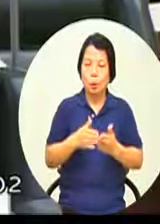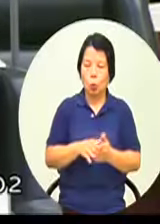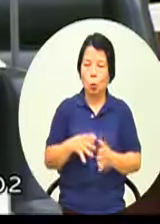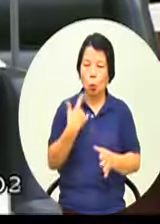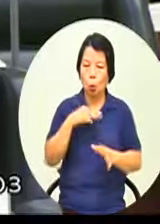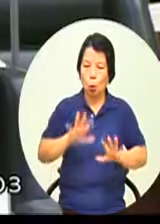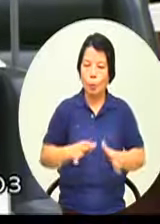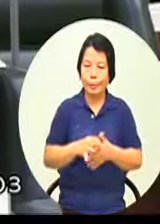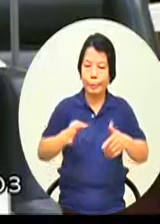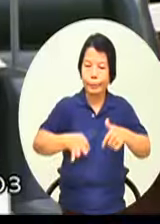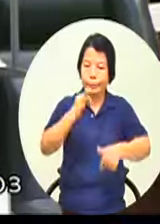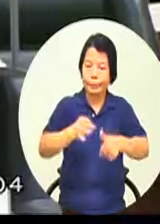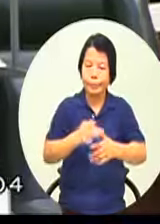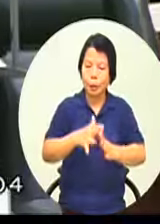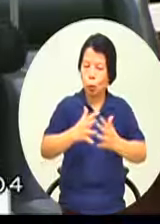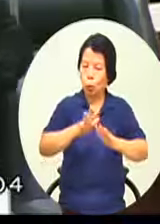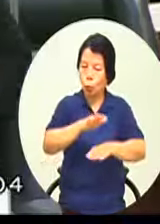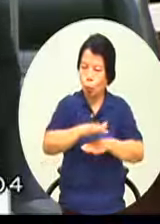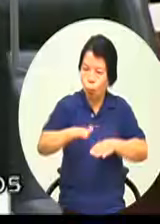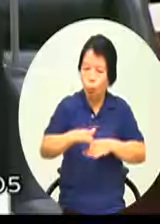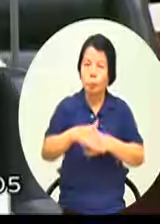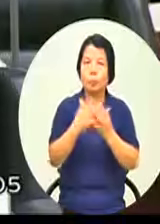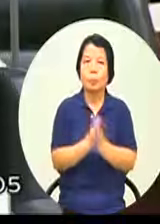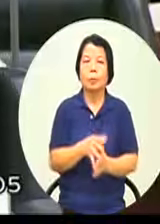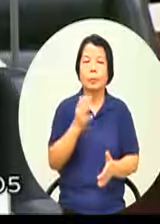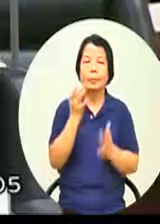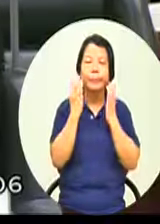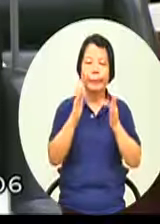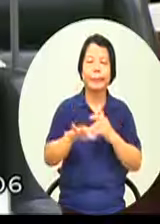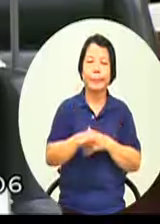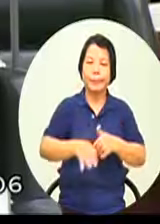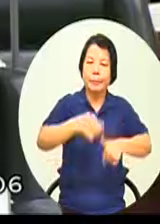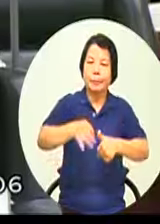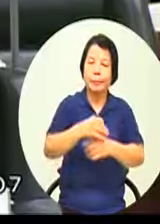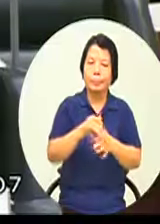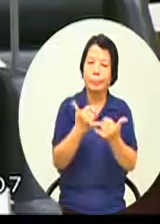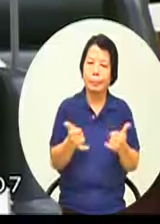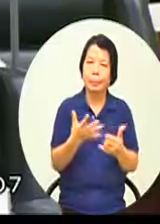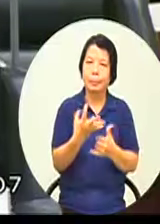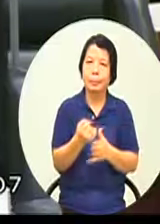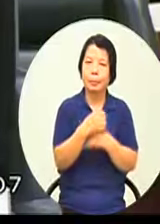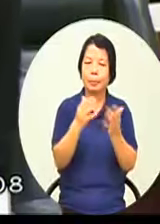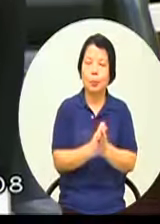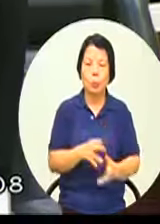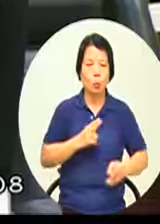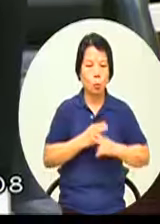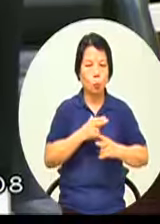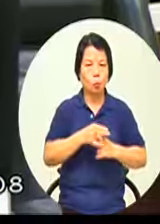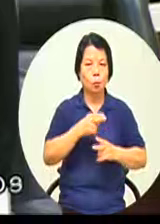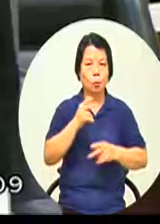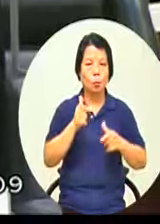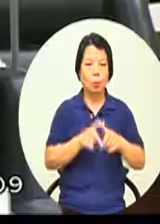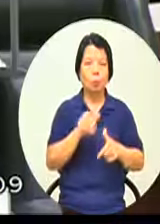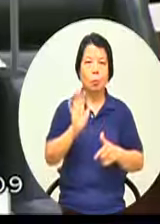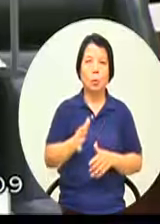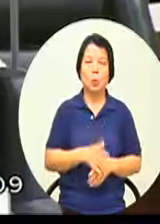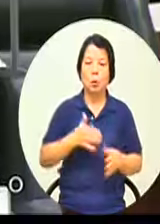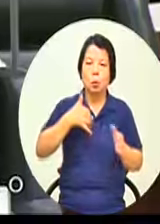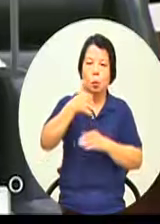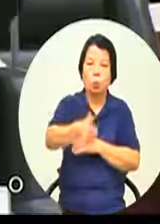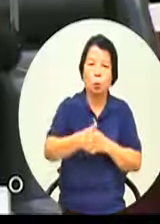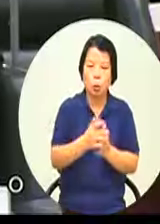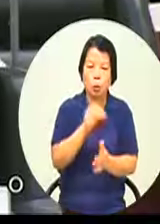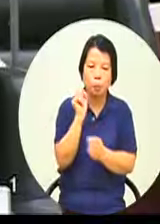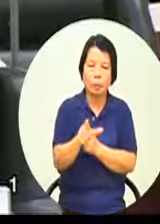定这个菜价。哦，阿姨嘛，我拢甲我讲，这菜价大概是多少？我就很有信心。结果嘞，我一去买一粒高